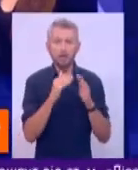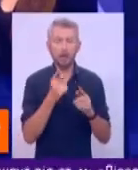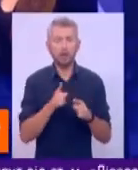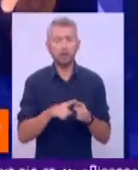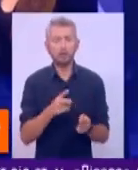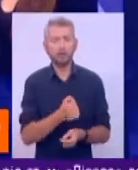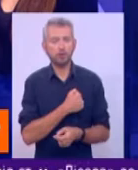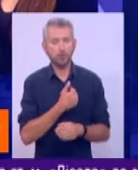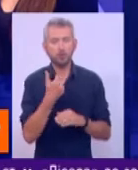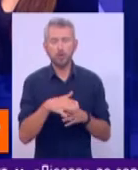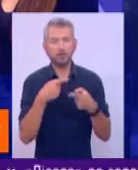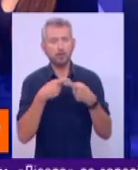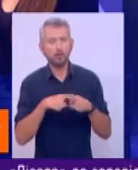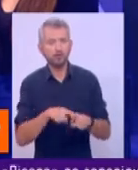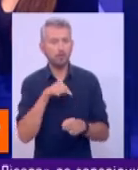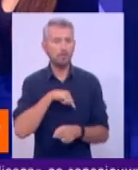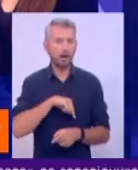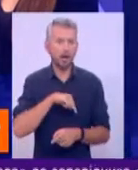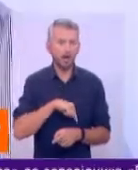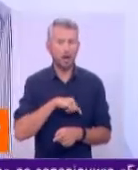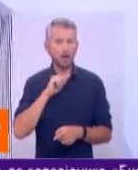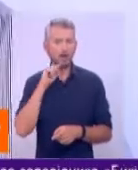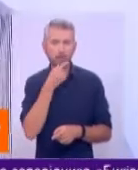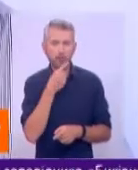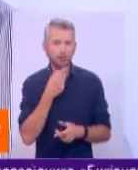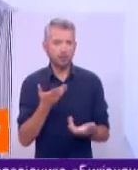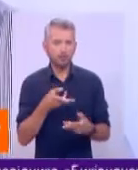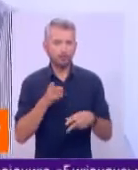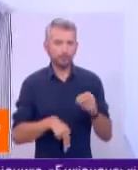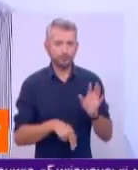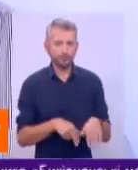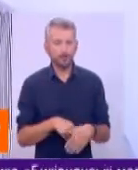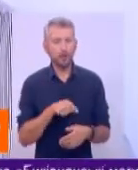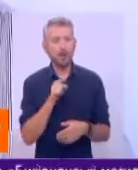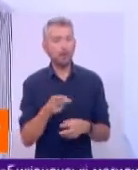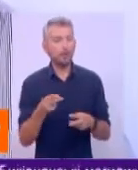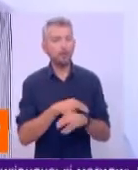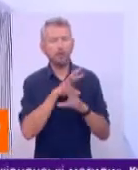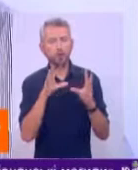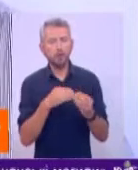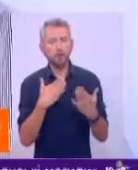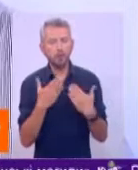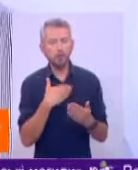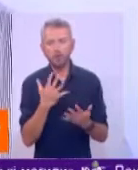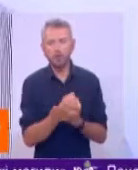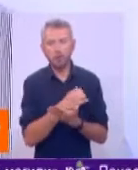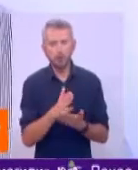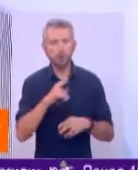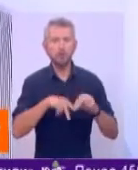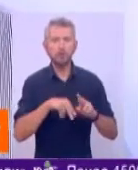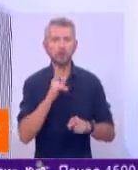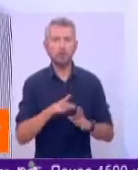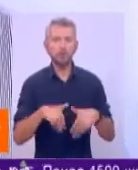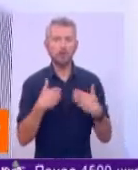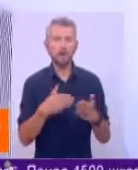уже и технологически, и морально, и экономически себя пережили. Здесь без комплексного подхода не получится. Построить, как